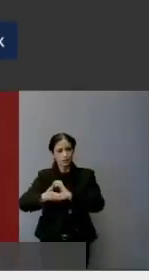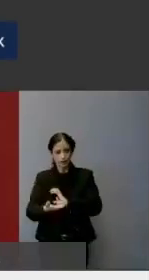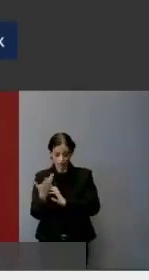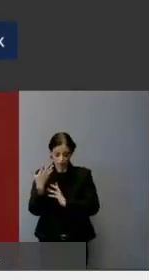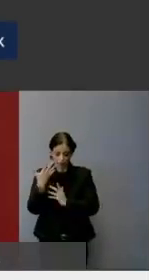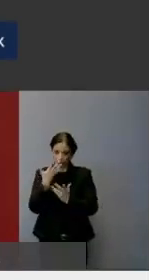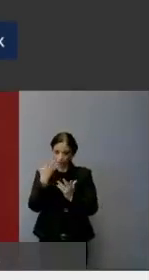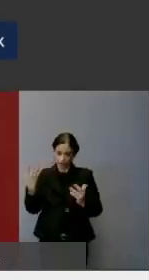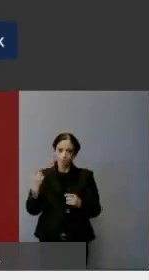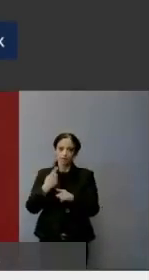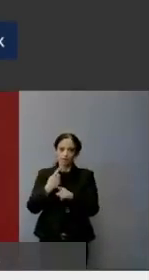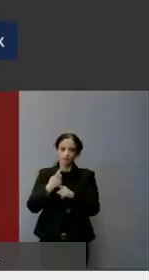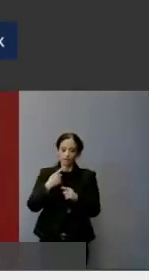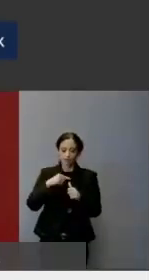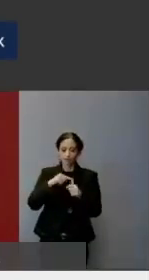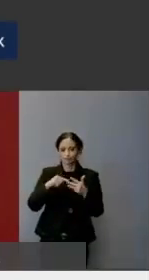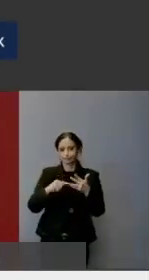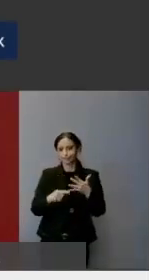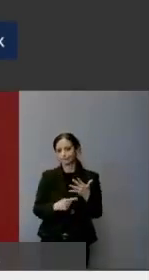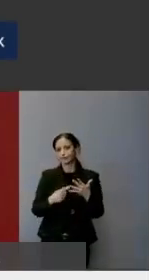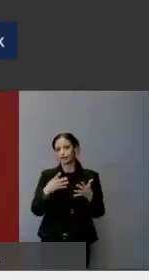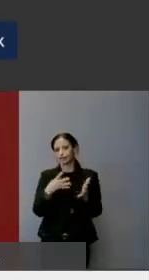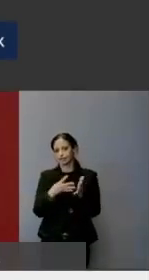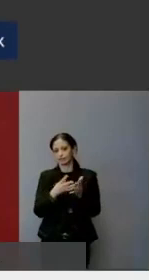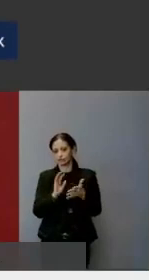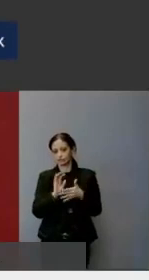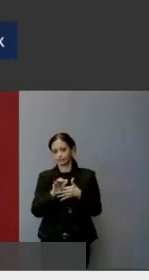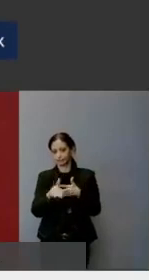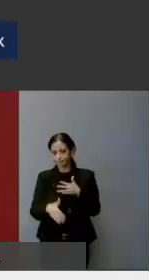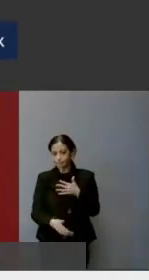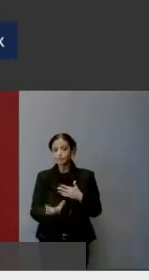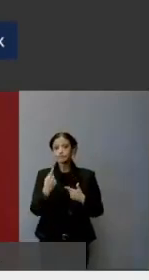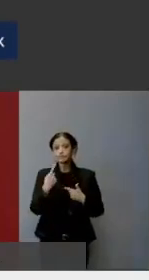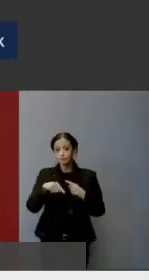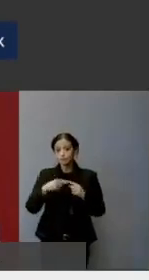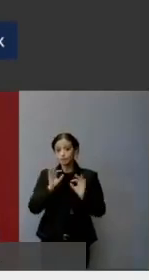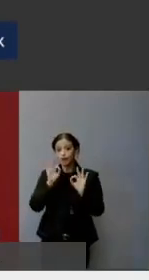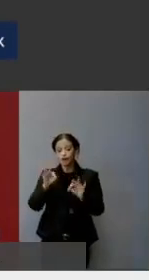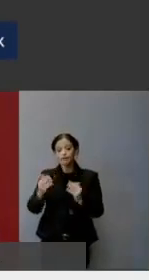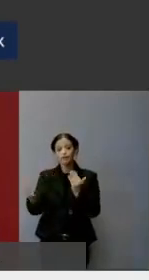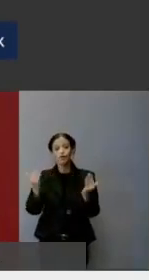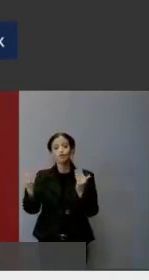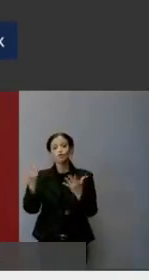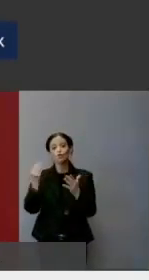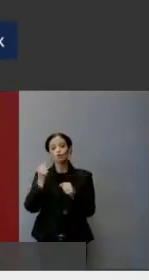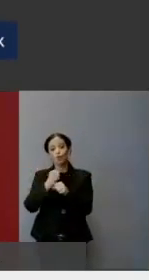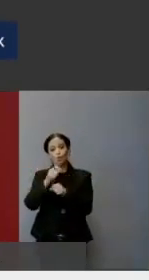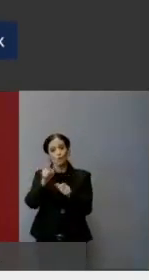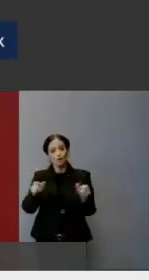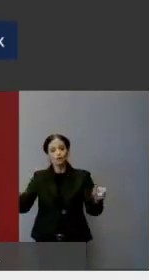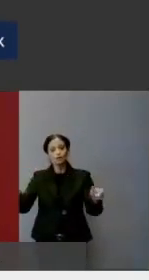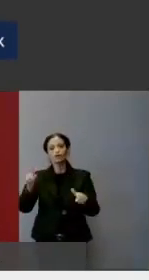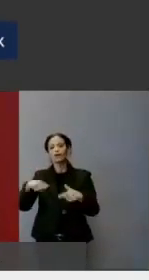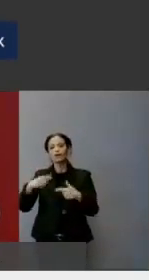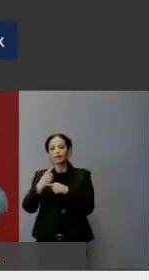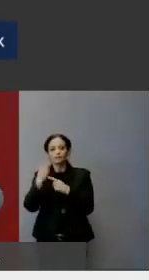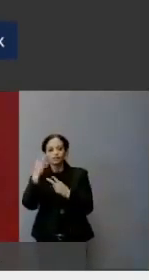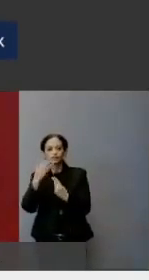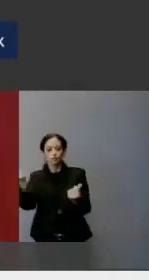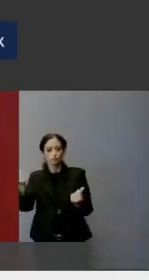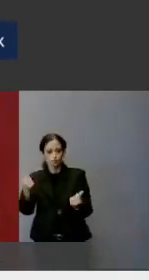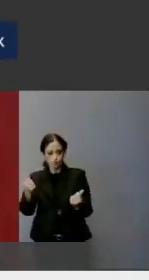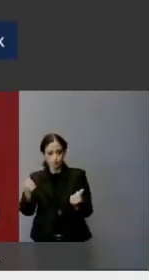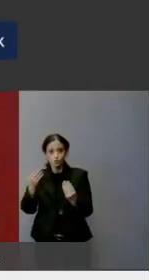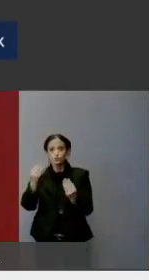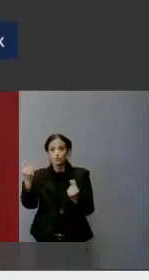una molteplicità di interferenze per arrivare nel confronto con gli operatori ad una soluzione soluzione che l'amministrazione dovrà far fare